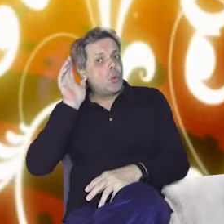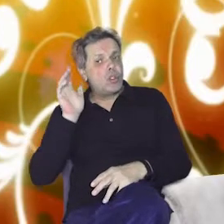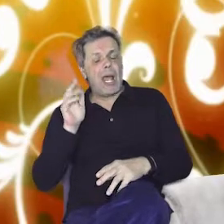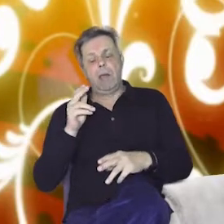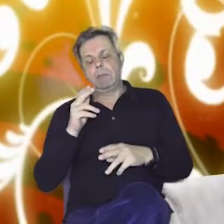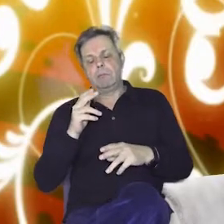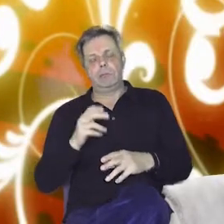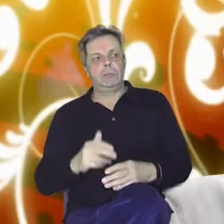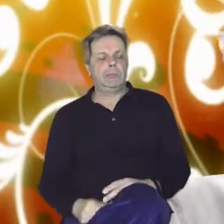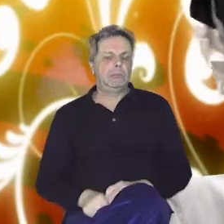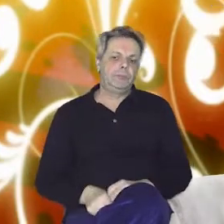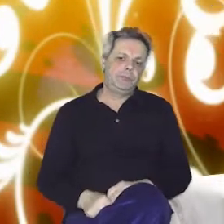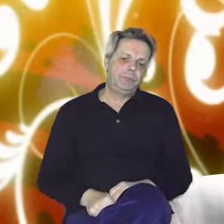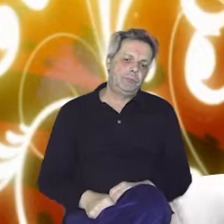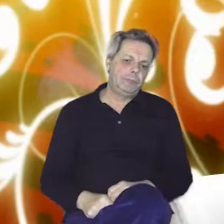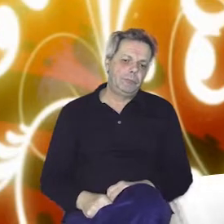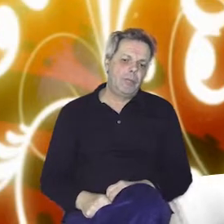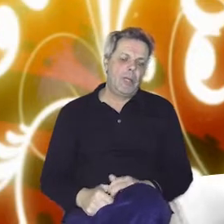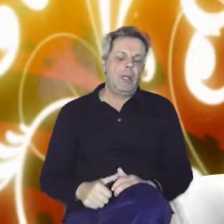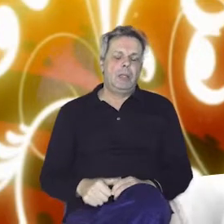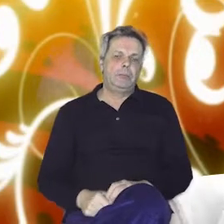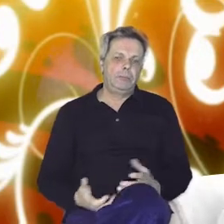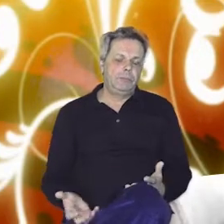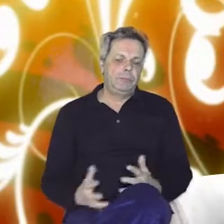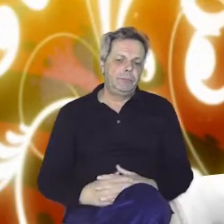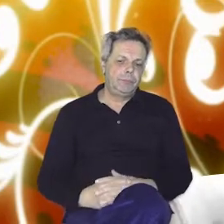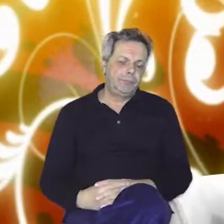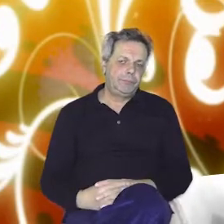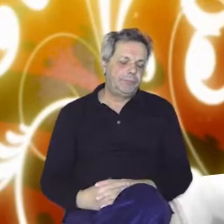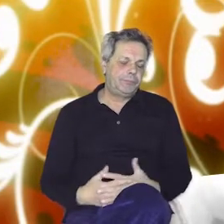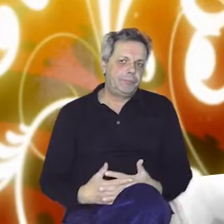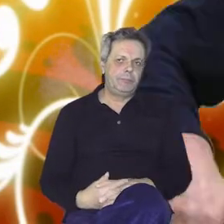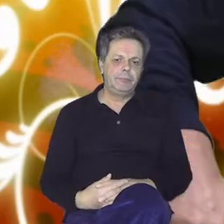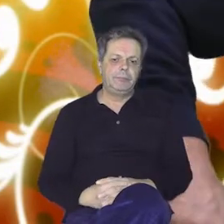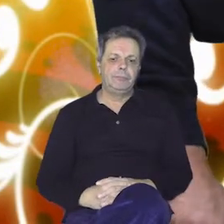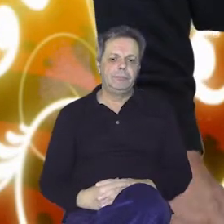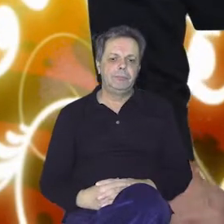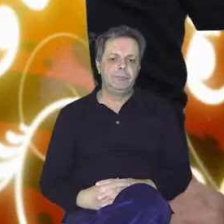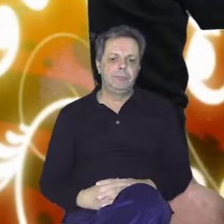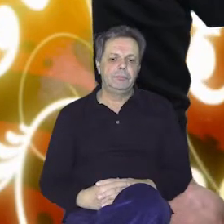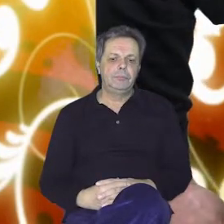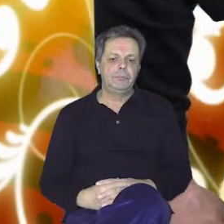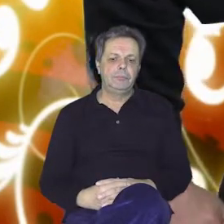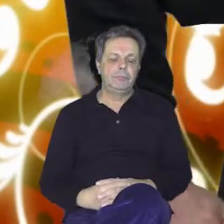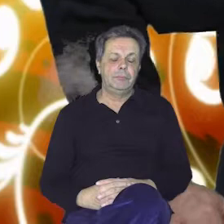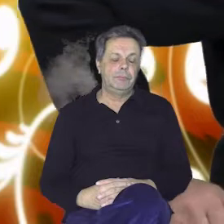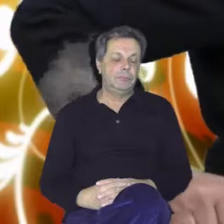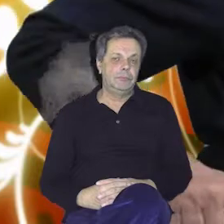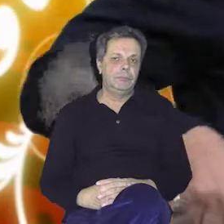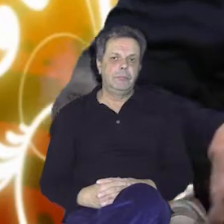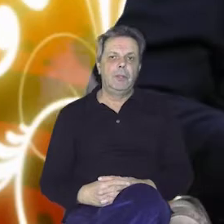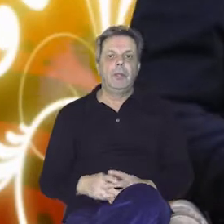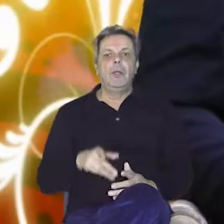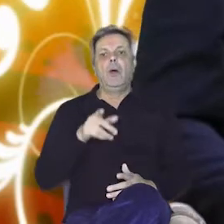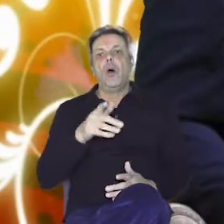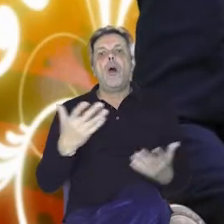kroz pacijenta promijeni čak i svoj stav prema liječenju. Ovo što ste sad rekli je zapravo istiniti